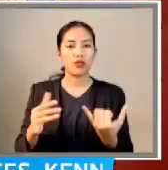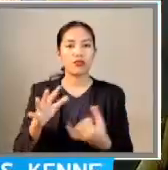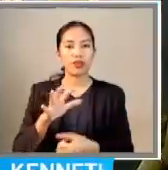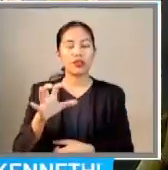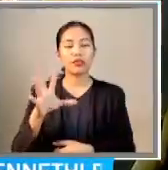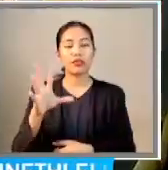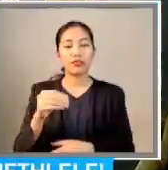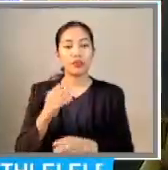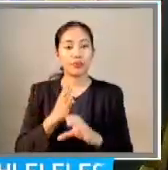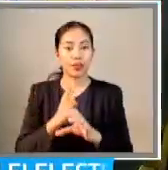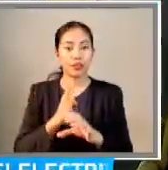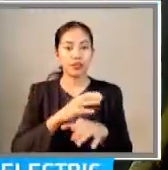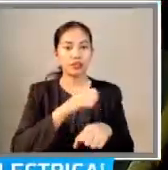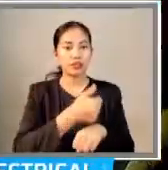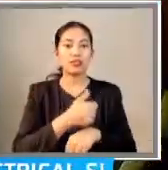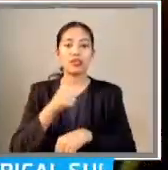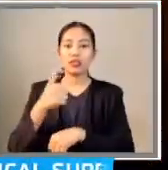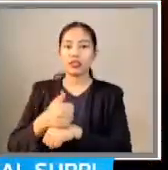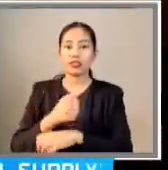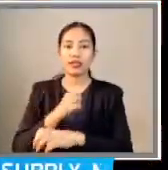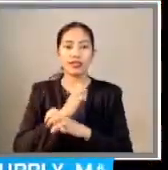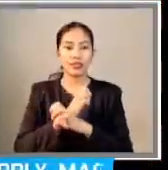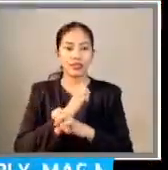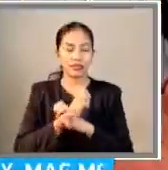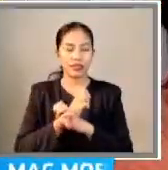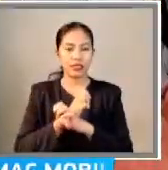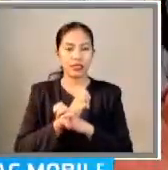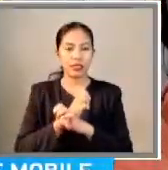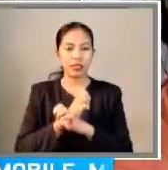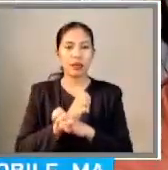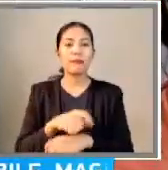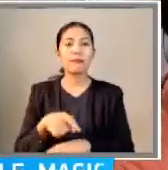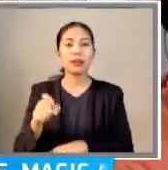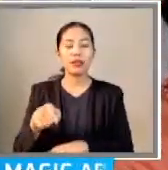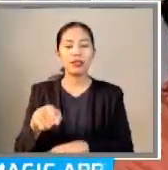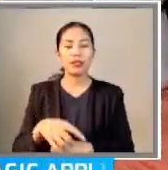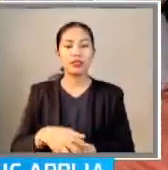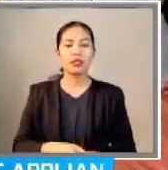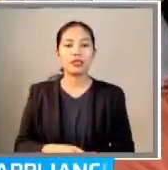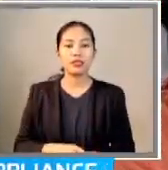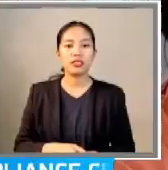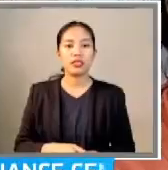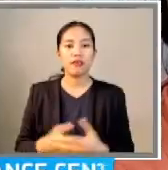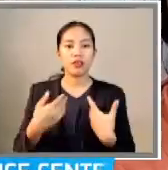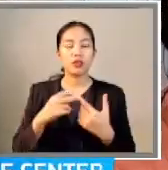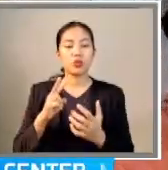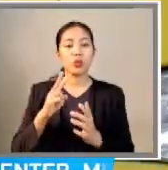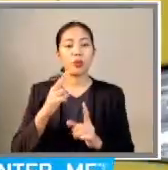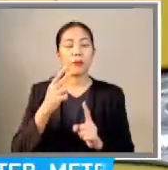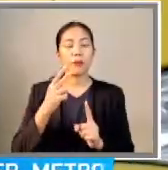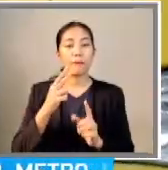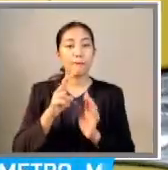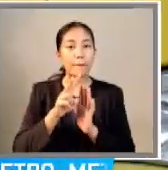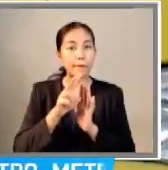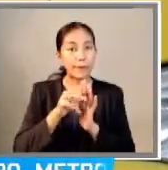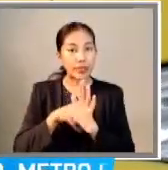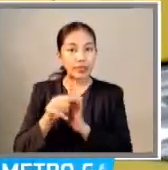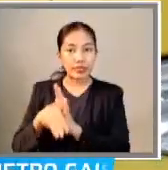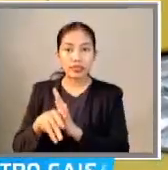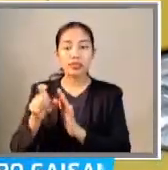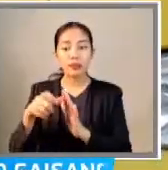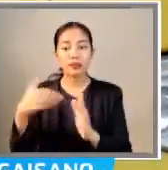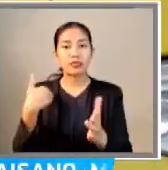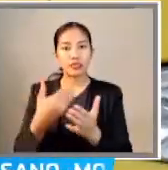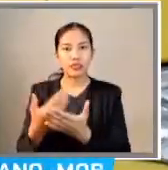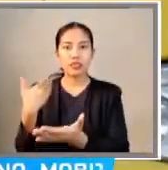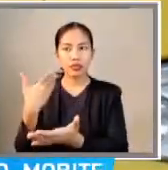ang nakatoka sa EDSA Carousel, dapat daw ay kada 2 minuto ay may dumadating na bus. Ang paliwanag ng LTFRB,